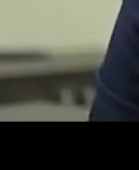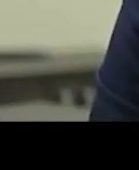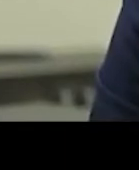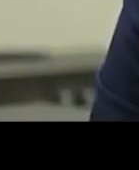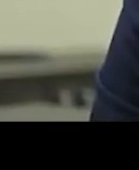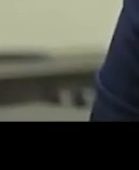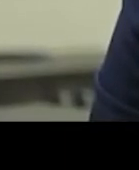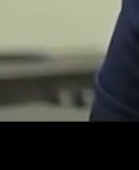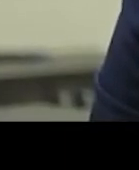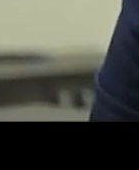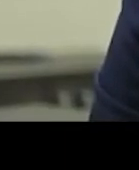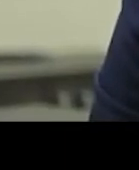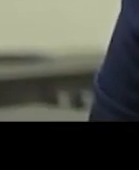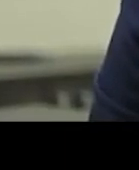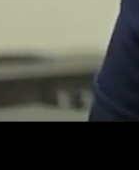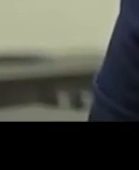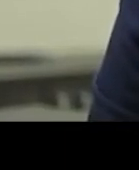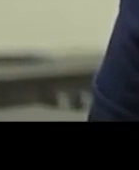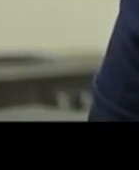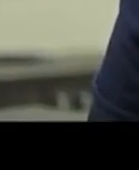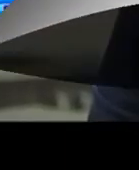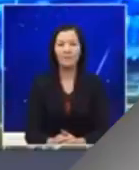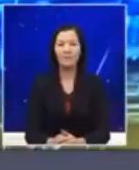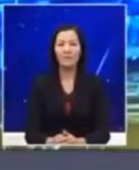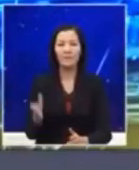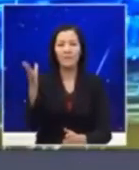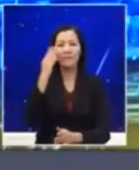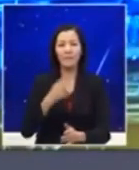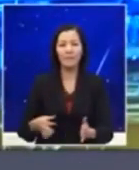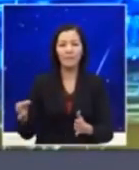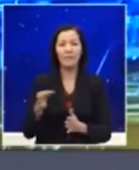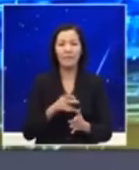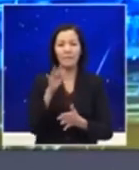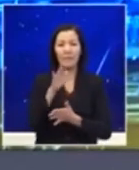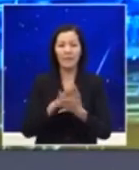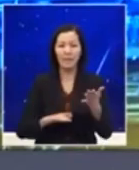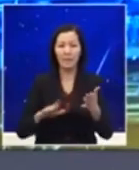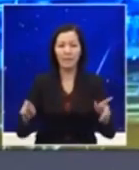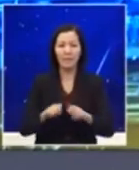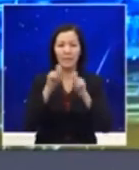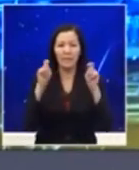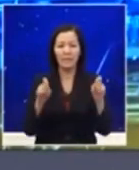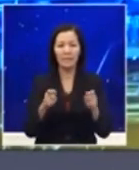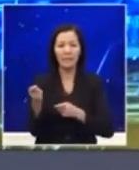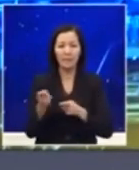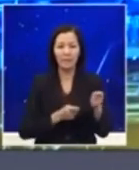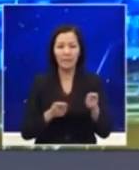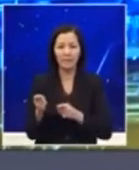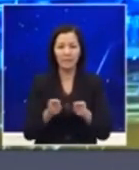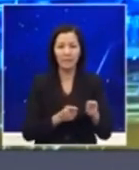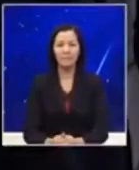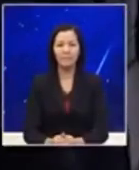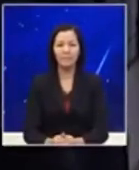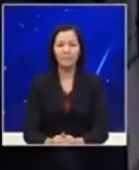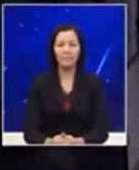компаний нет катафалок действующих, которые вывозят трупы из... В Алматинской области продолжается трансформация акиматов под Open